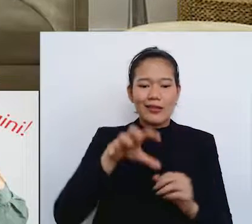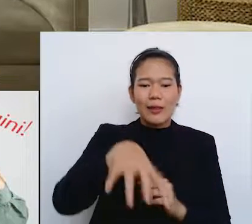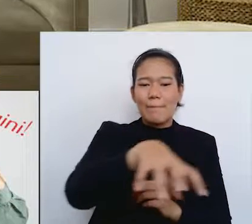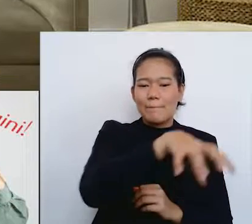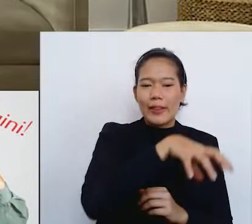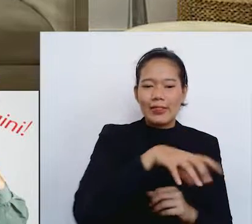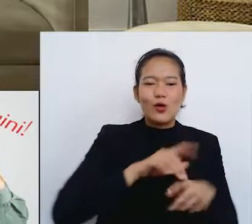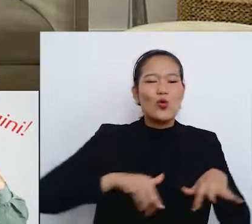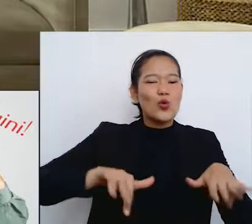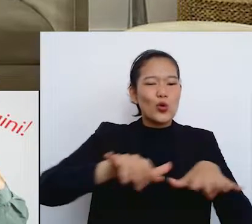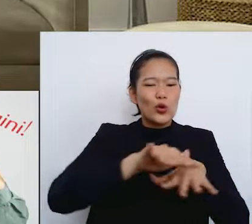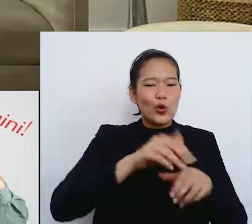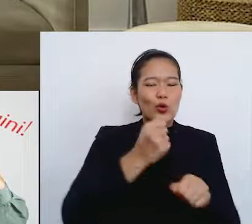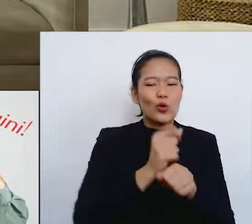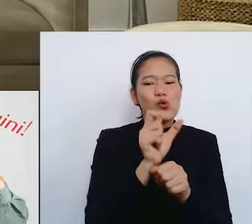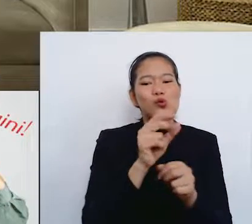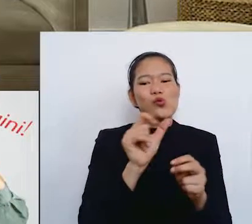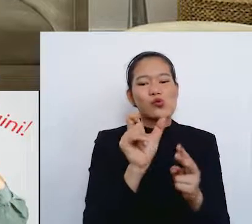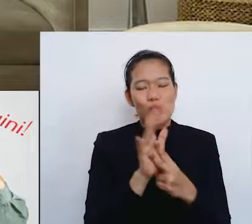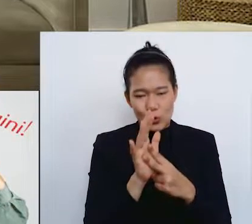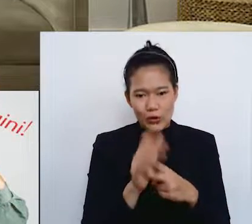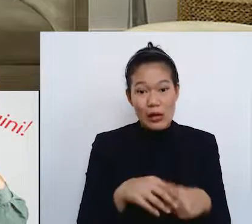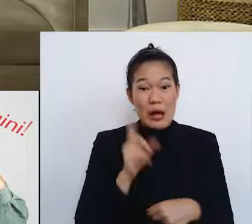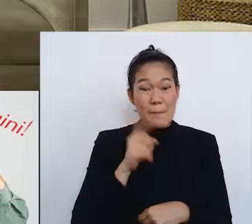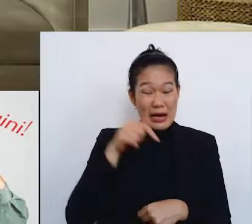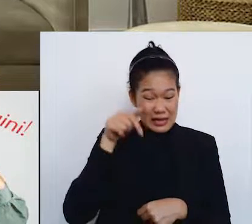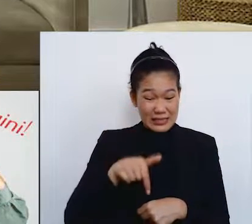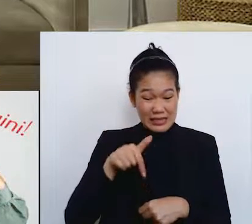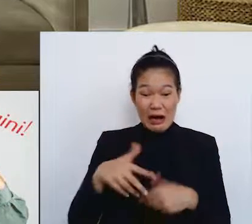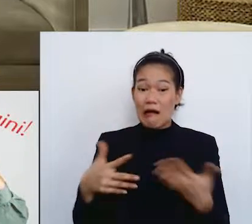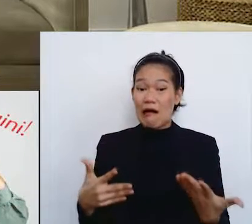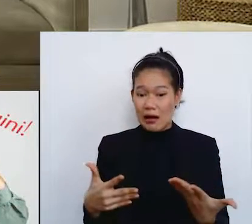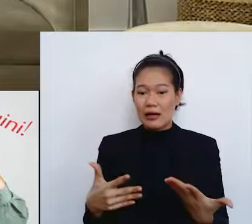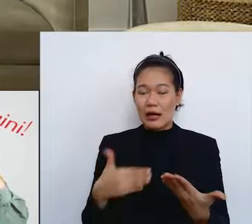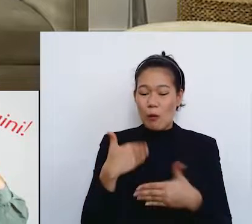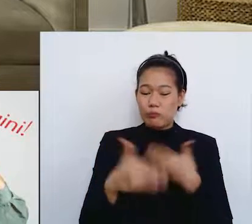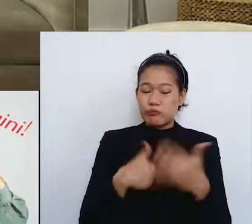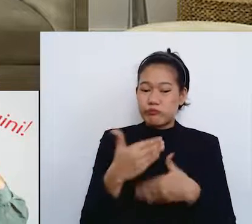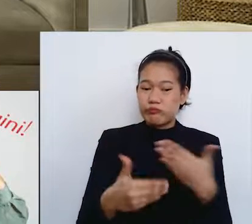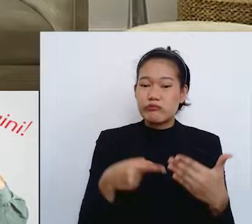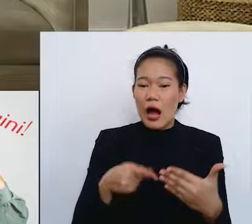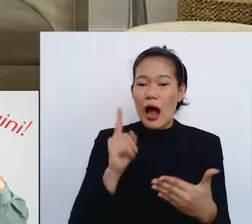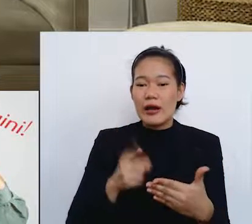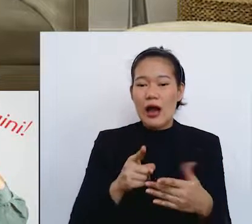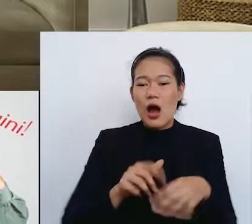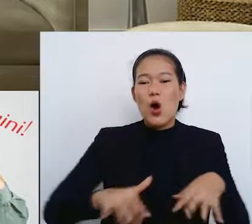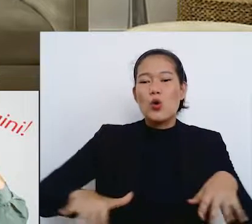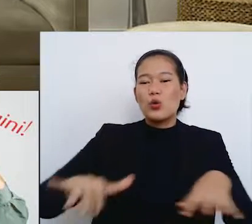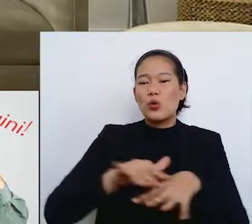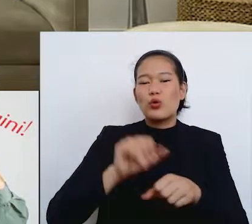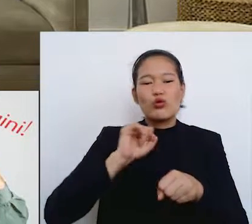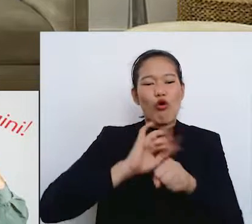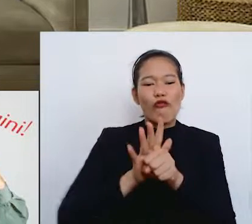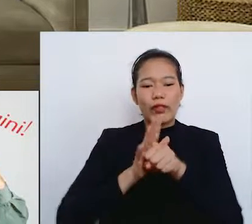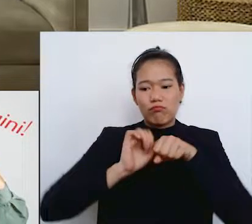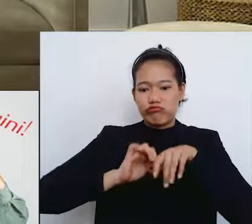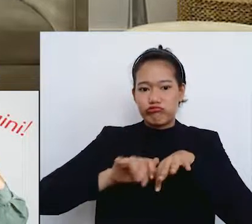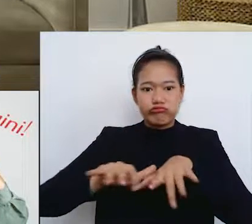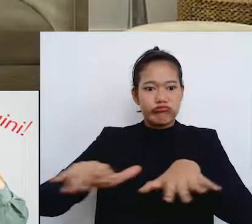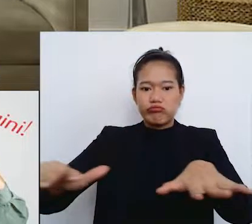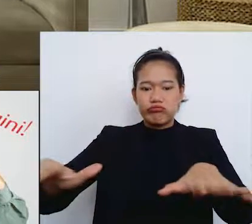gurun, ya. Bahkan saat ini kita bersama sedang menjalani gurun